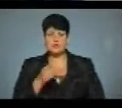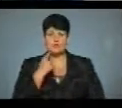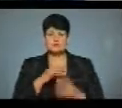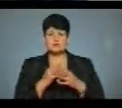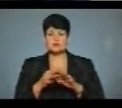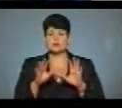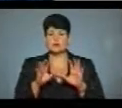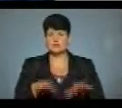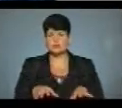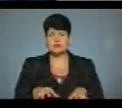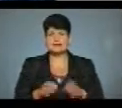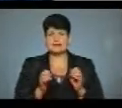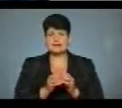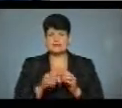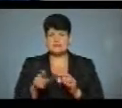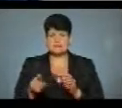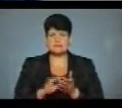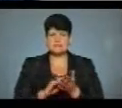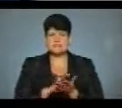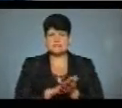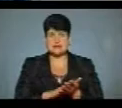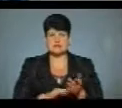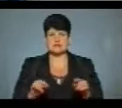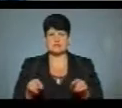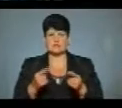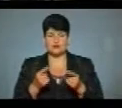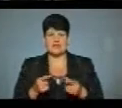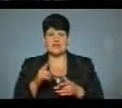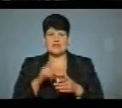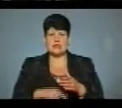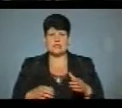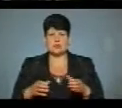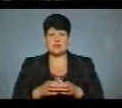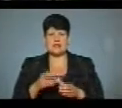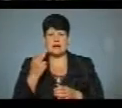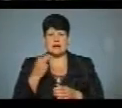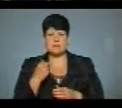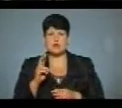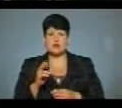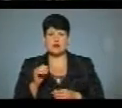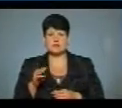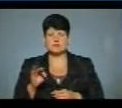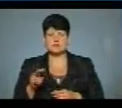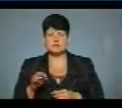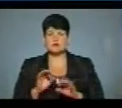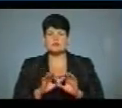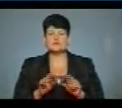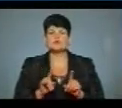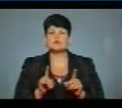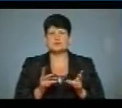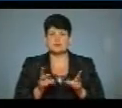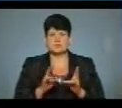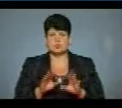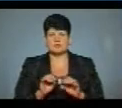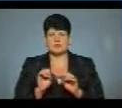голови Зиновія Кирилюка, 10 осіб написали заяви на створення релігійної громади римо-католиків. Він розповів, що потрібно, щоб цей храм передали у